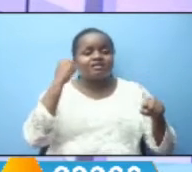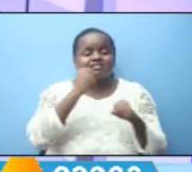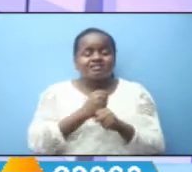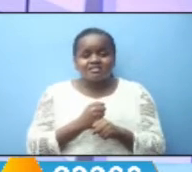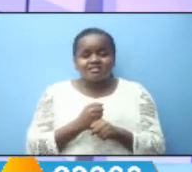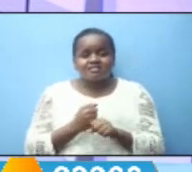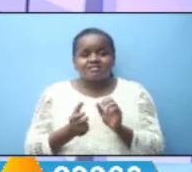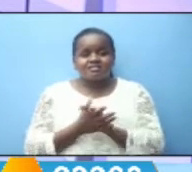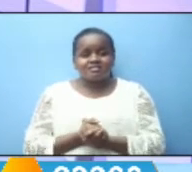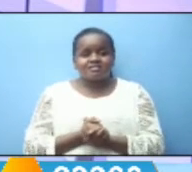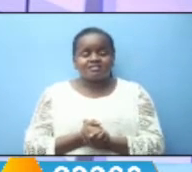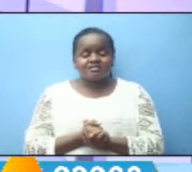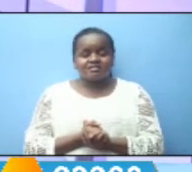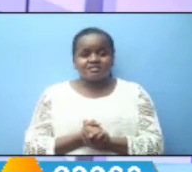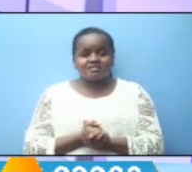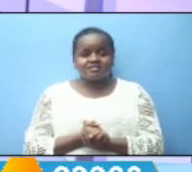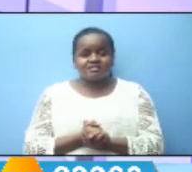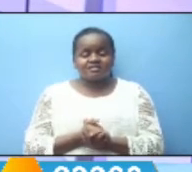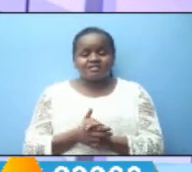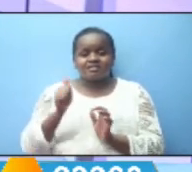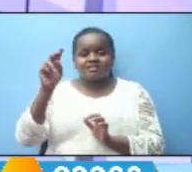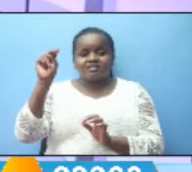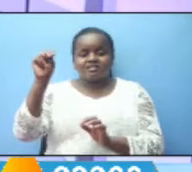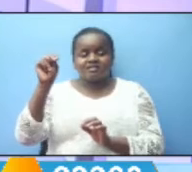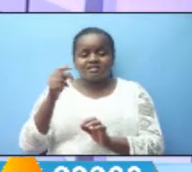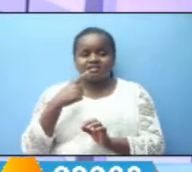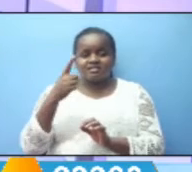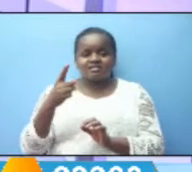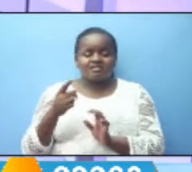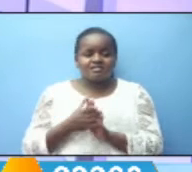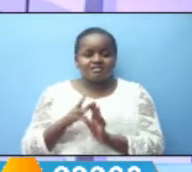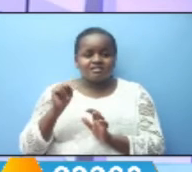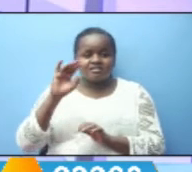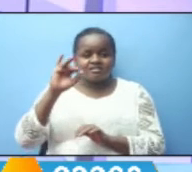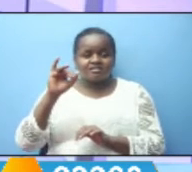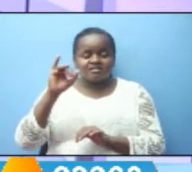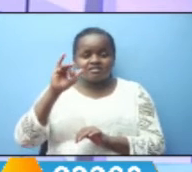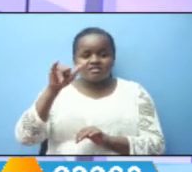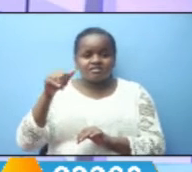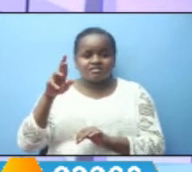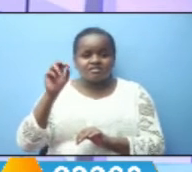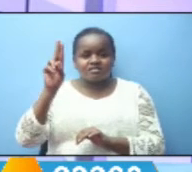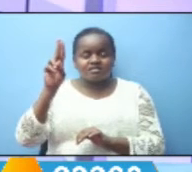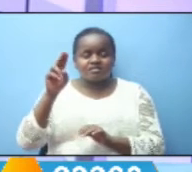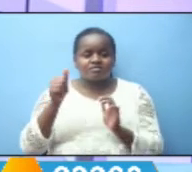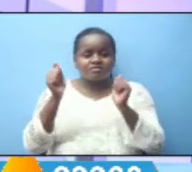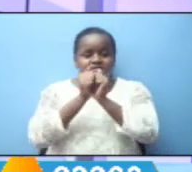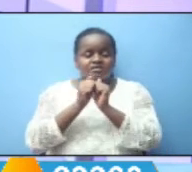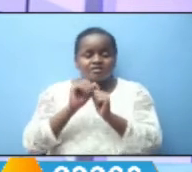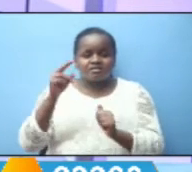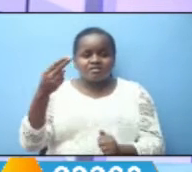hau niho tugutirihira ndona mundu gwitu anjoja umuthini arauga jiro turi hamwe muno mitambo-ini asante sana mundu